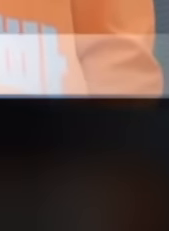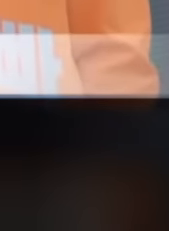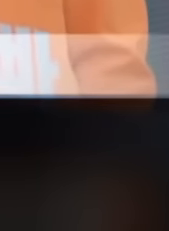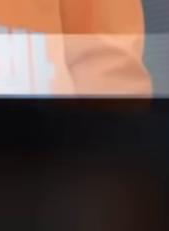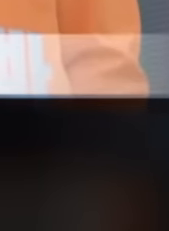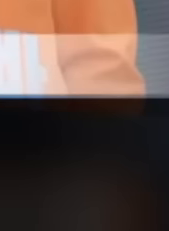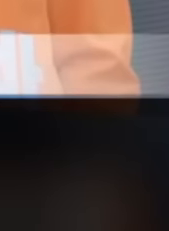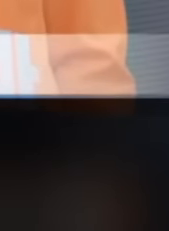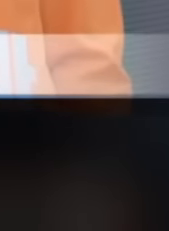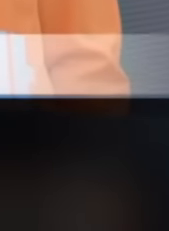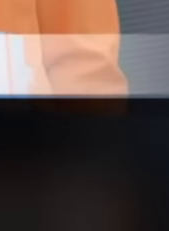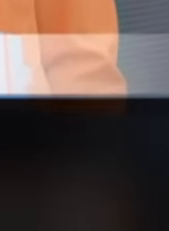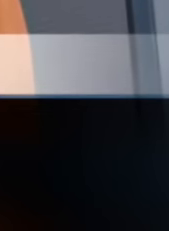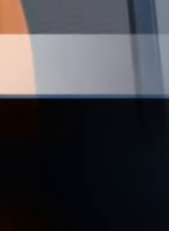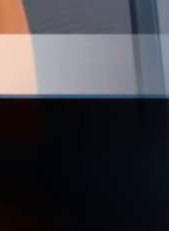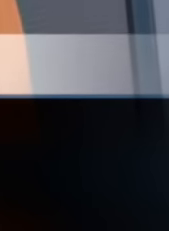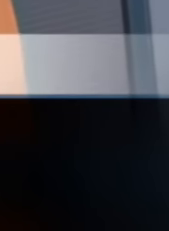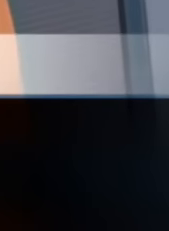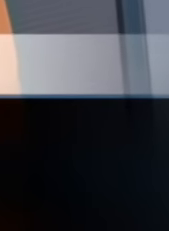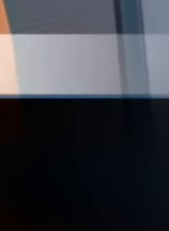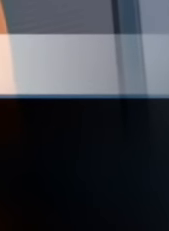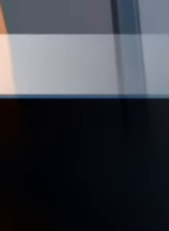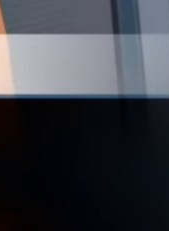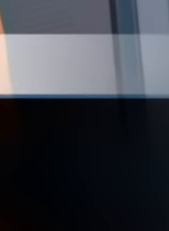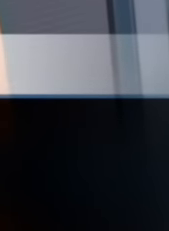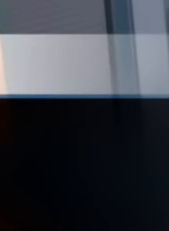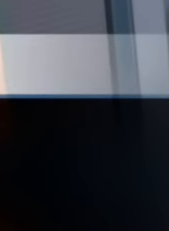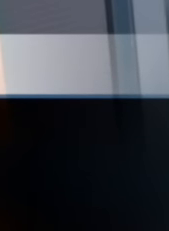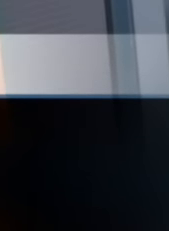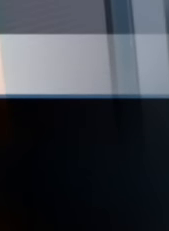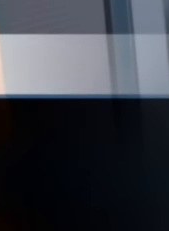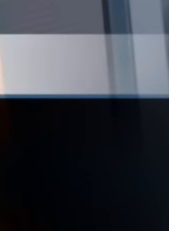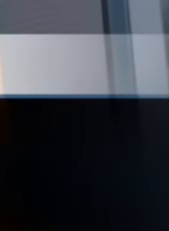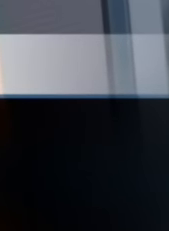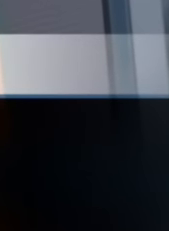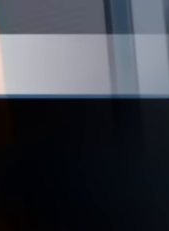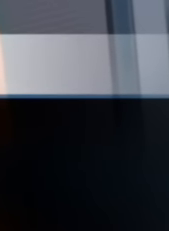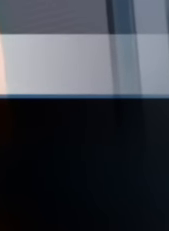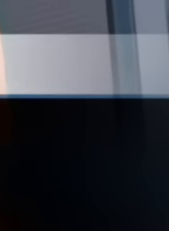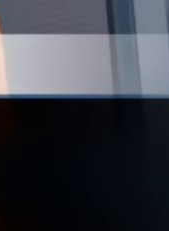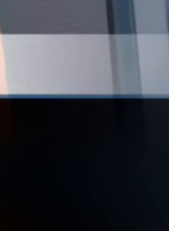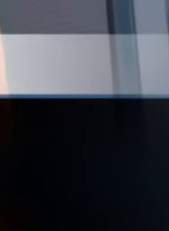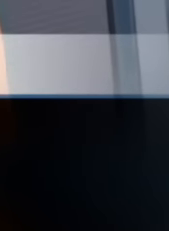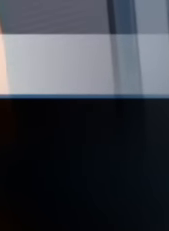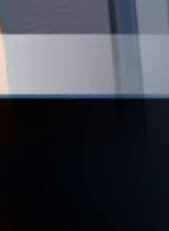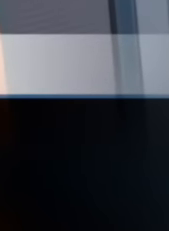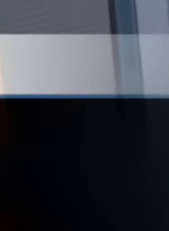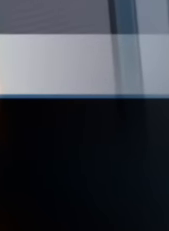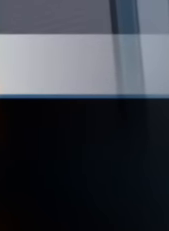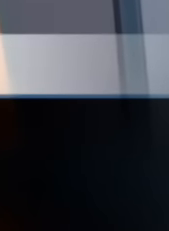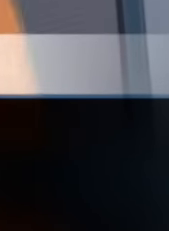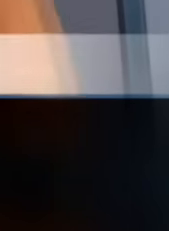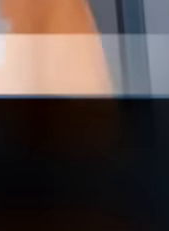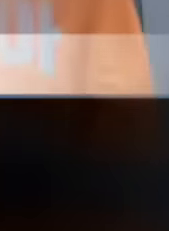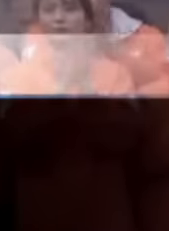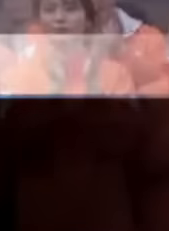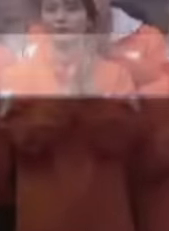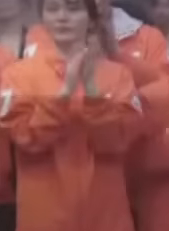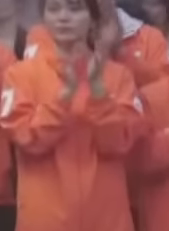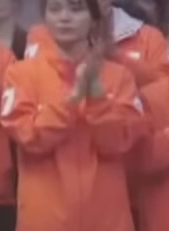한 3시간을 울었습니다. 우리 준석 일을 맡겨주시면 열심히 할 겁니다. 자기 책임을 다할 겁니다. 감사합니다.